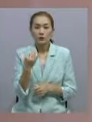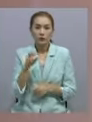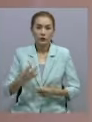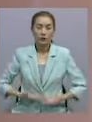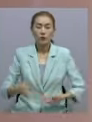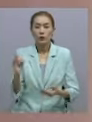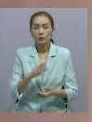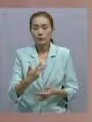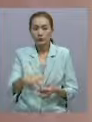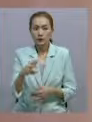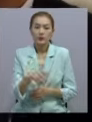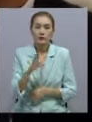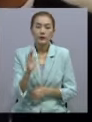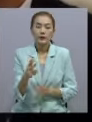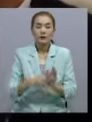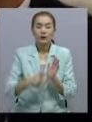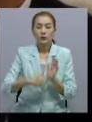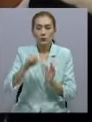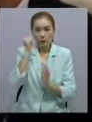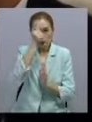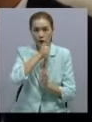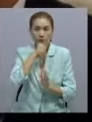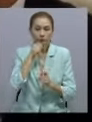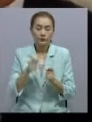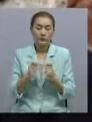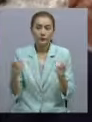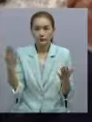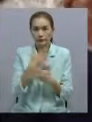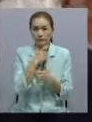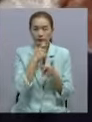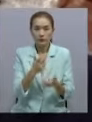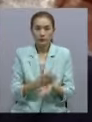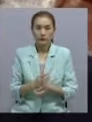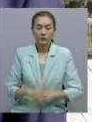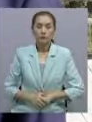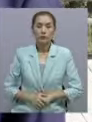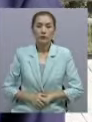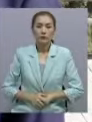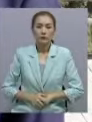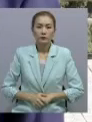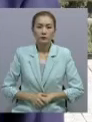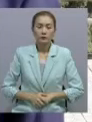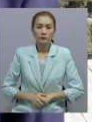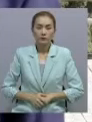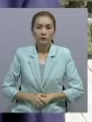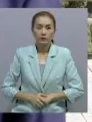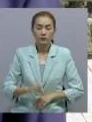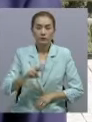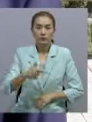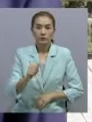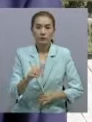өмірі туралы 20-шы ғасырдың 80-ші жылдарының аяғында түсірілген деректі фильмді тамашалады. Алға селолық мектебі